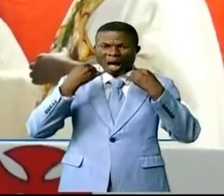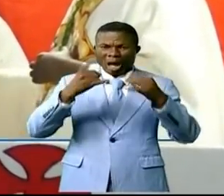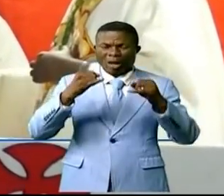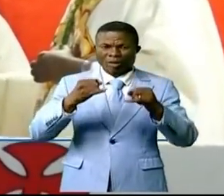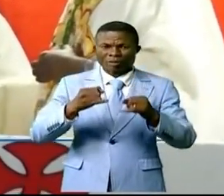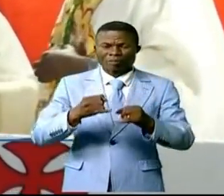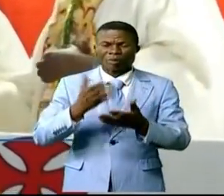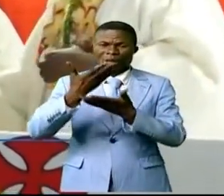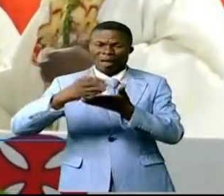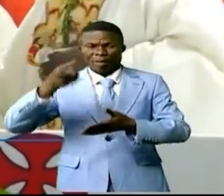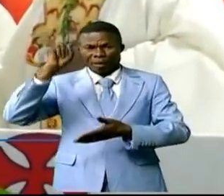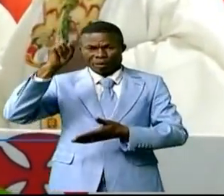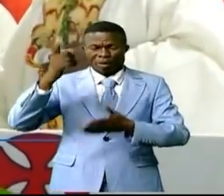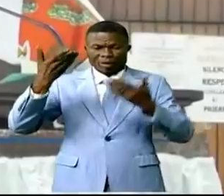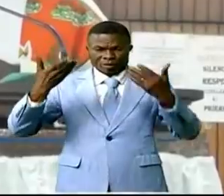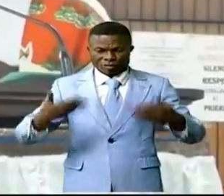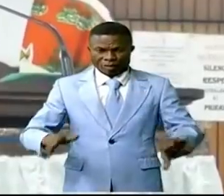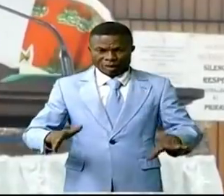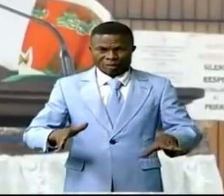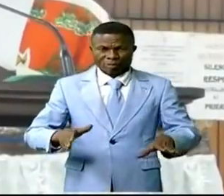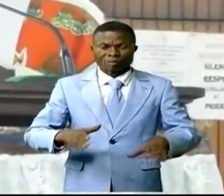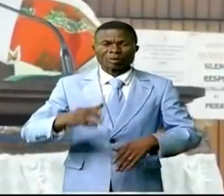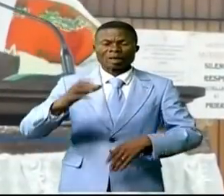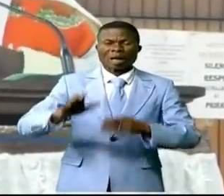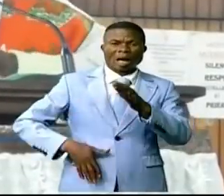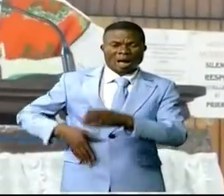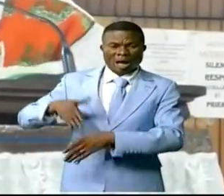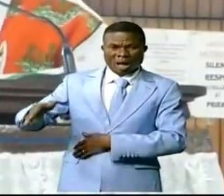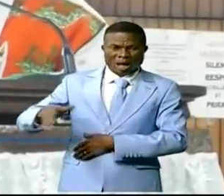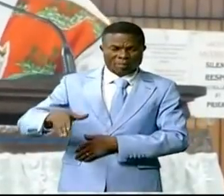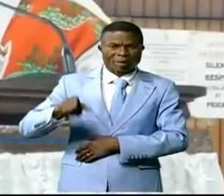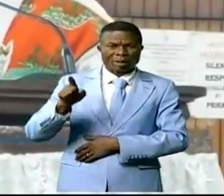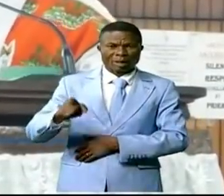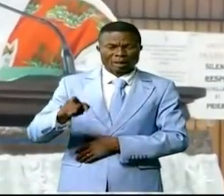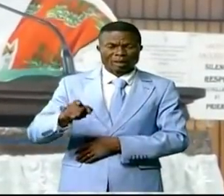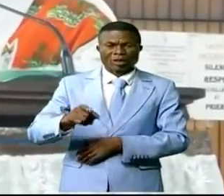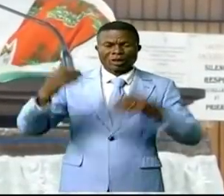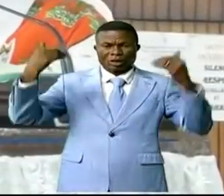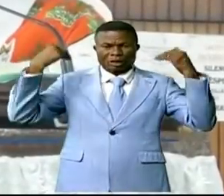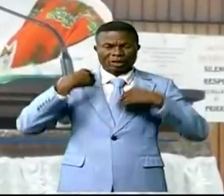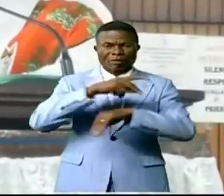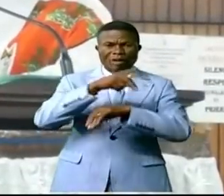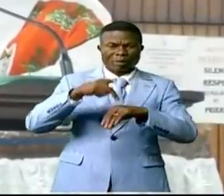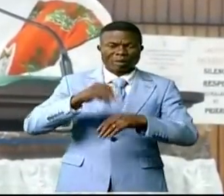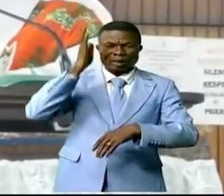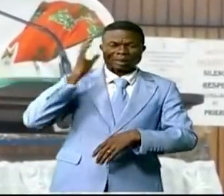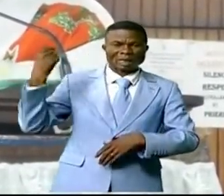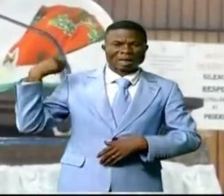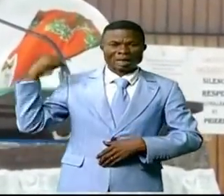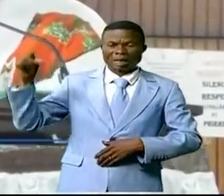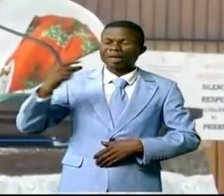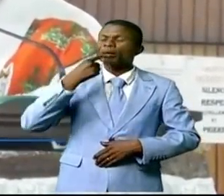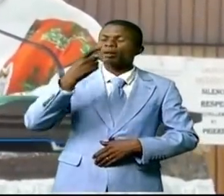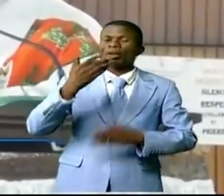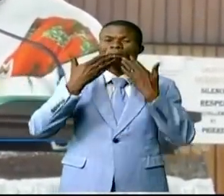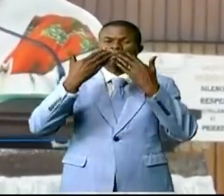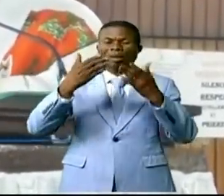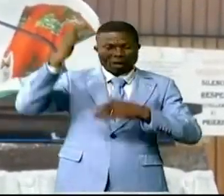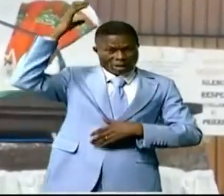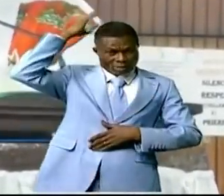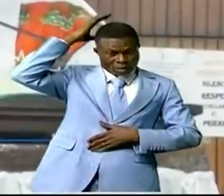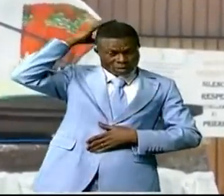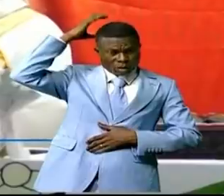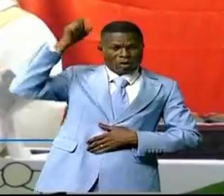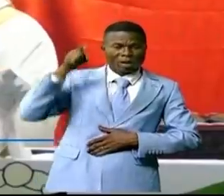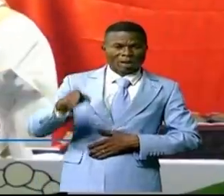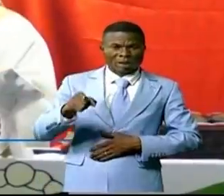première partie de cette célébration, l'abbé Bruno Kabambou, curé de la paroisse Saint-Gabriel, a remercié Monseigneur Crispin